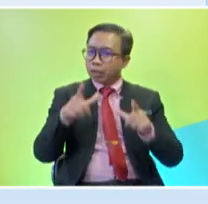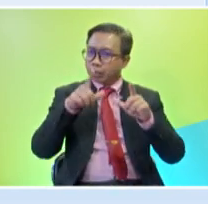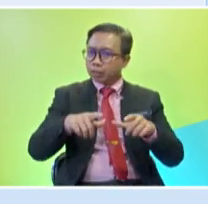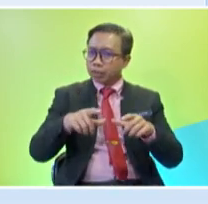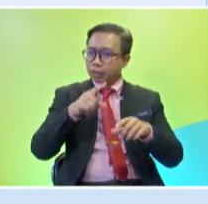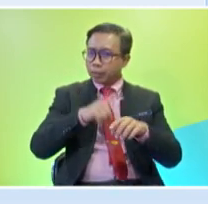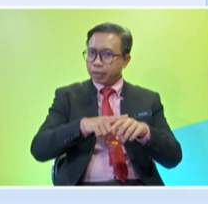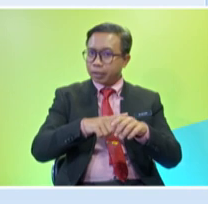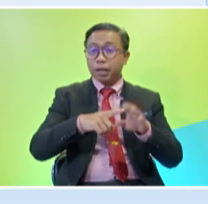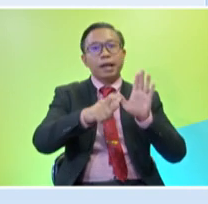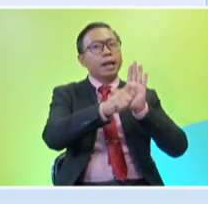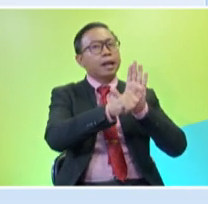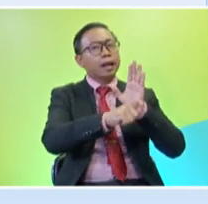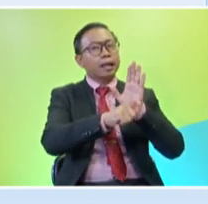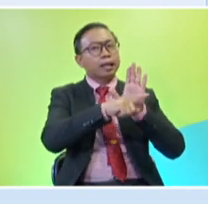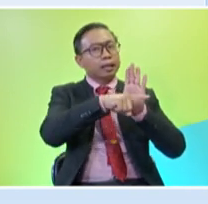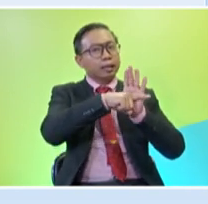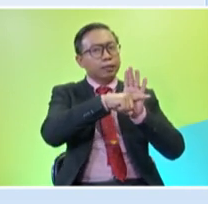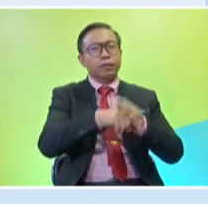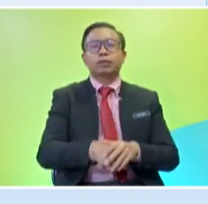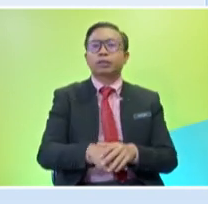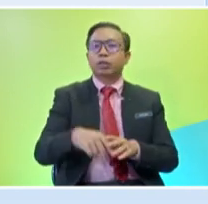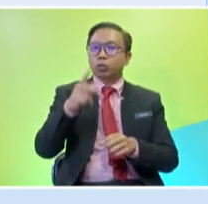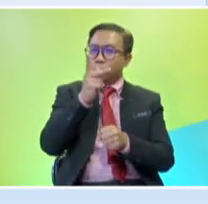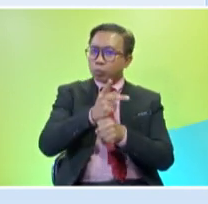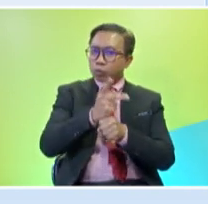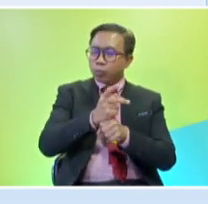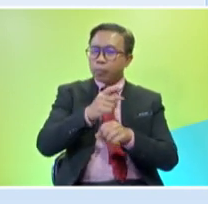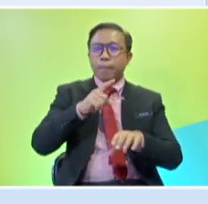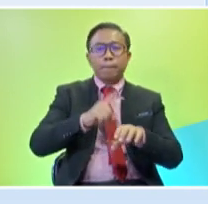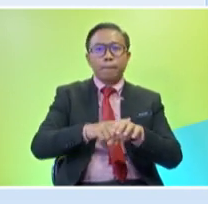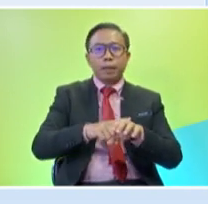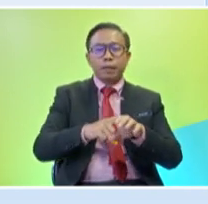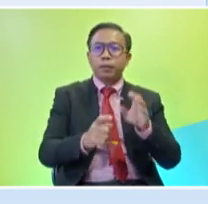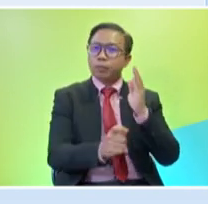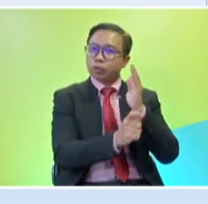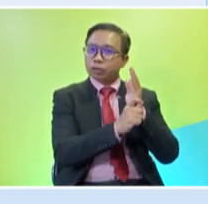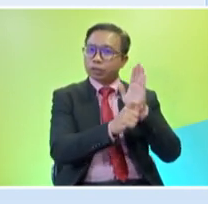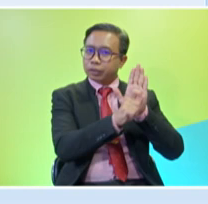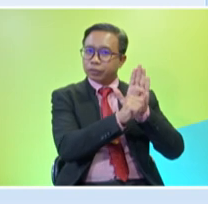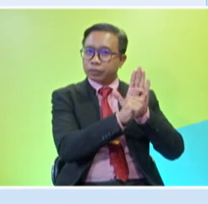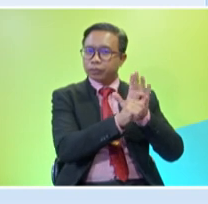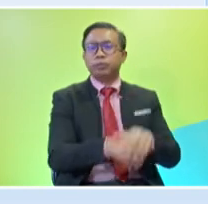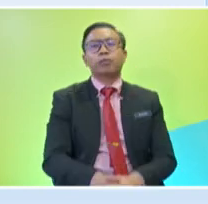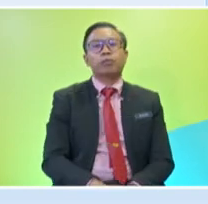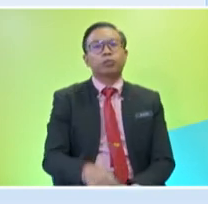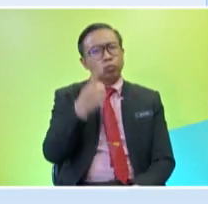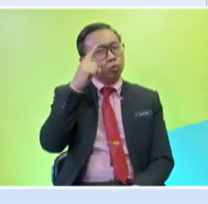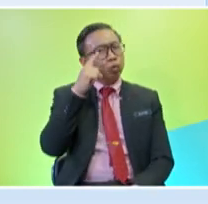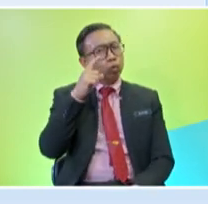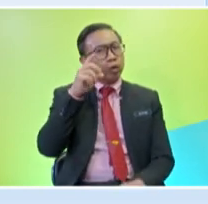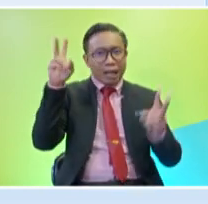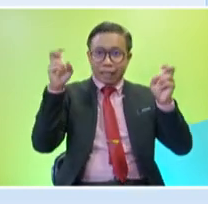Terminal negatif manakala terletak pada Terminal positif nanti untuk tajuk nih